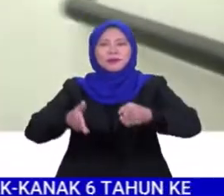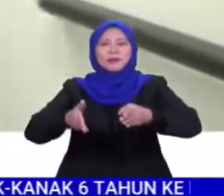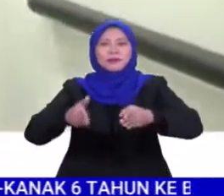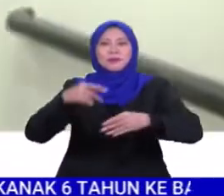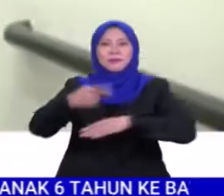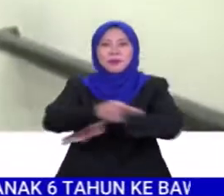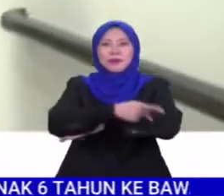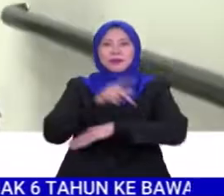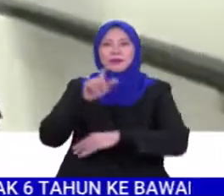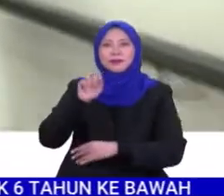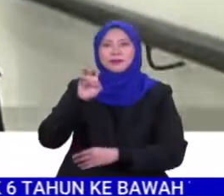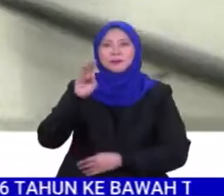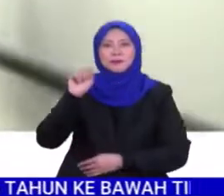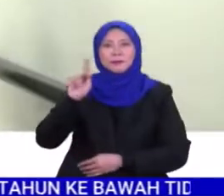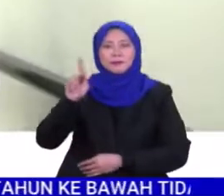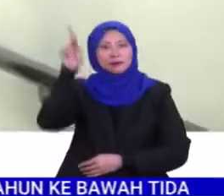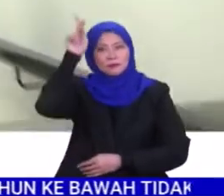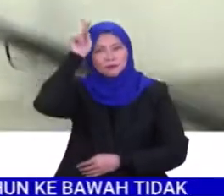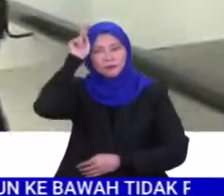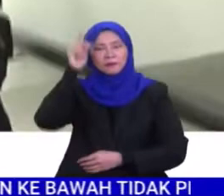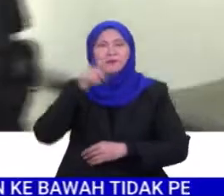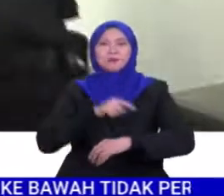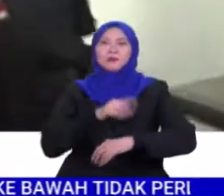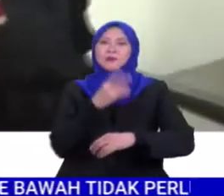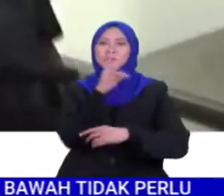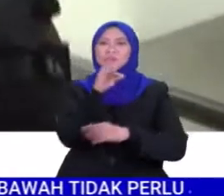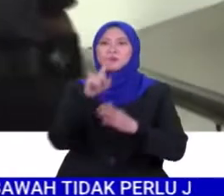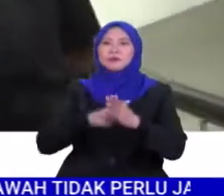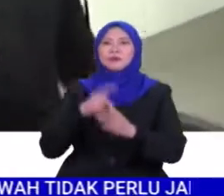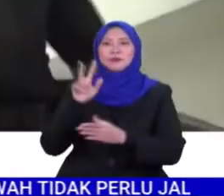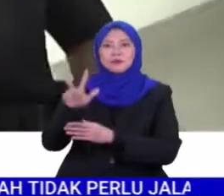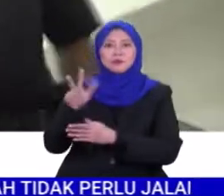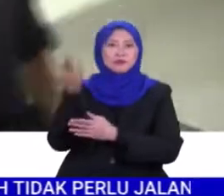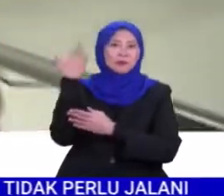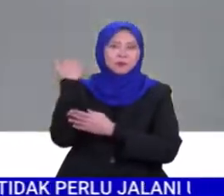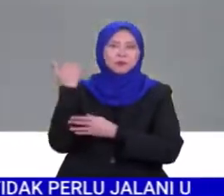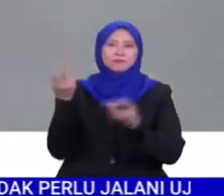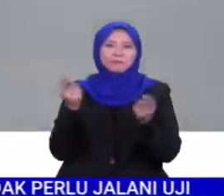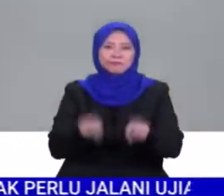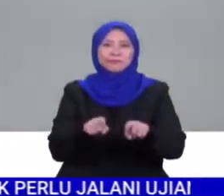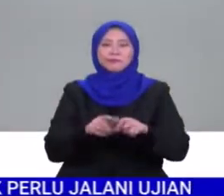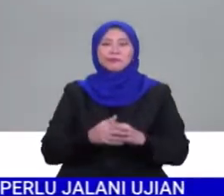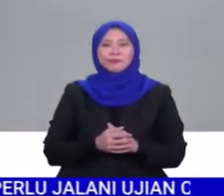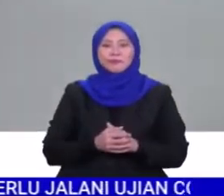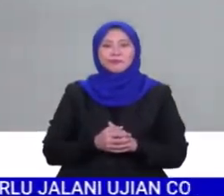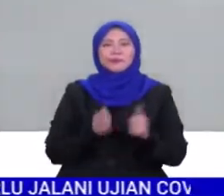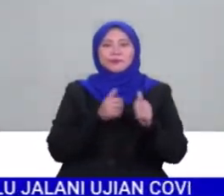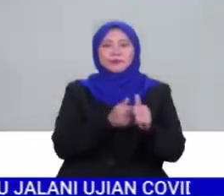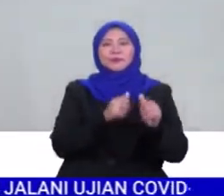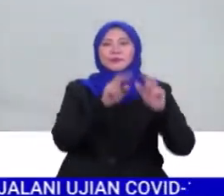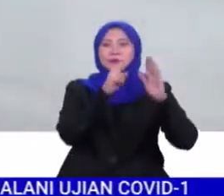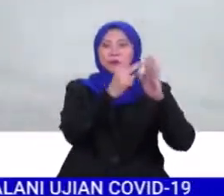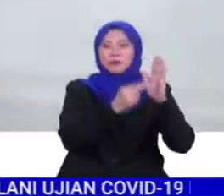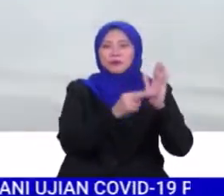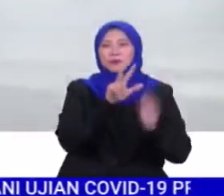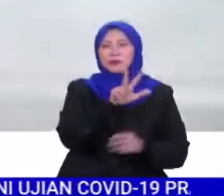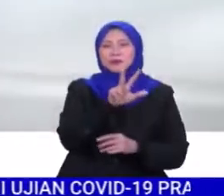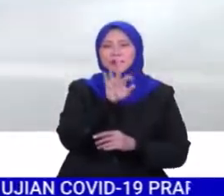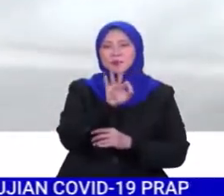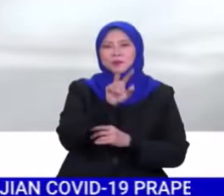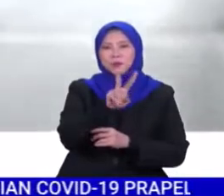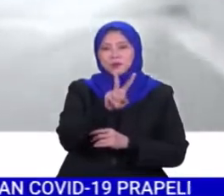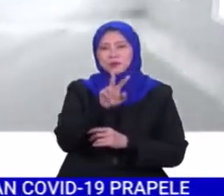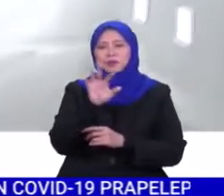rekre 10.00 29 malam pada 17 masa lalu tertuduh didakwa microstation 39 2397